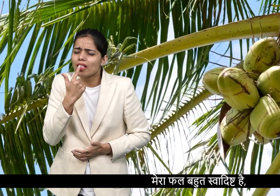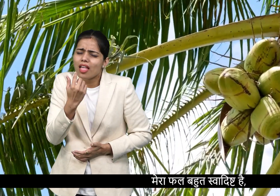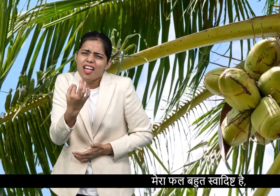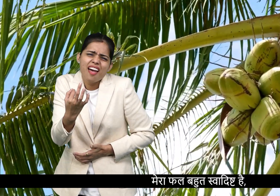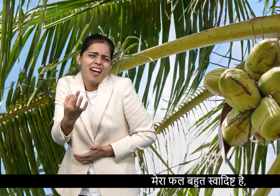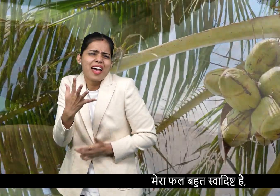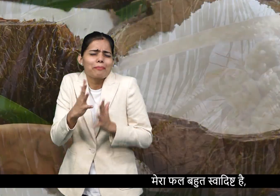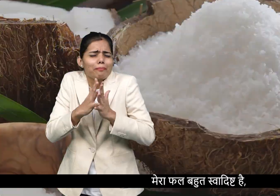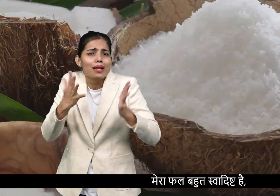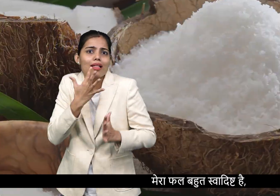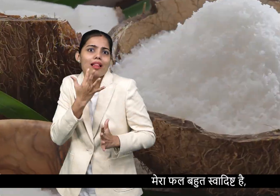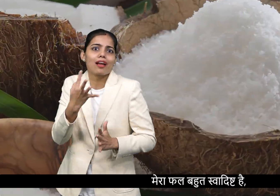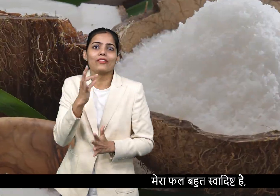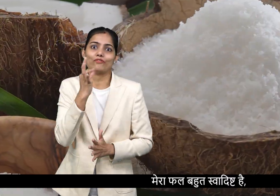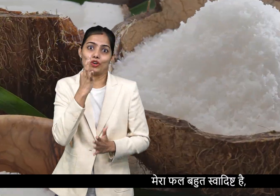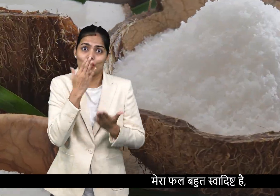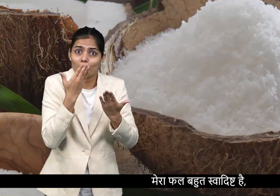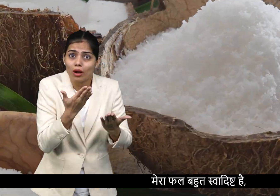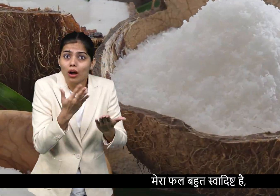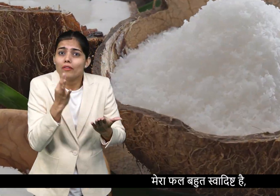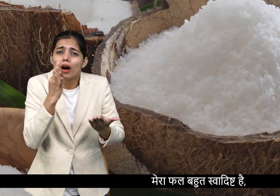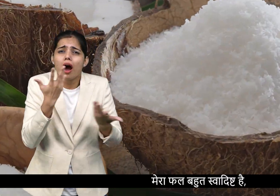मेरा फल बहुत स्वादिष्ट है।